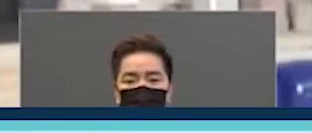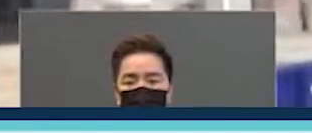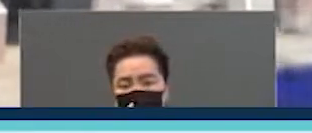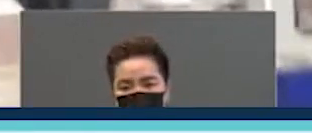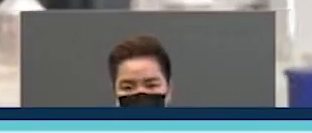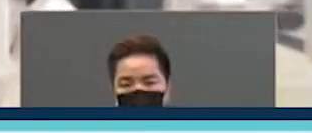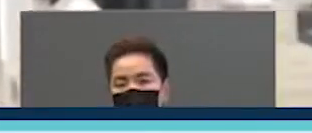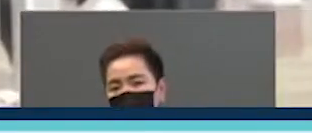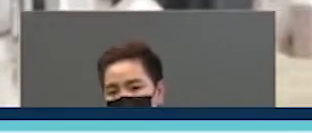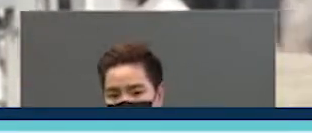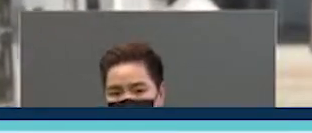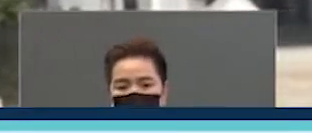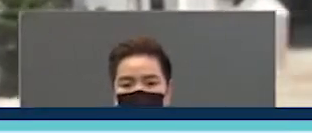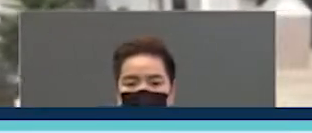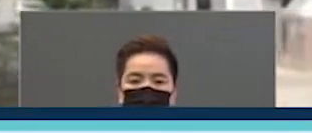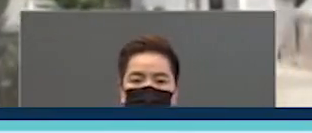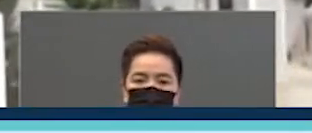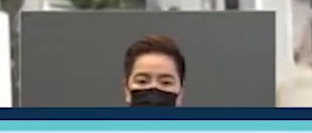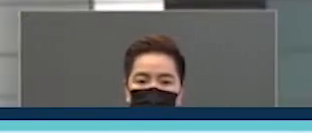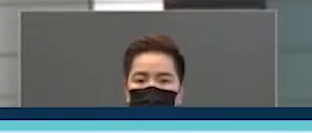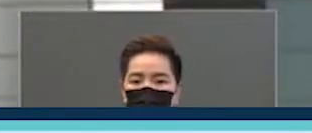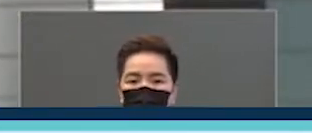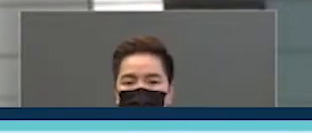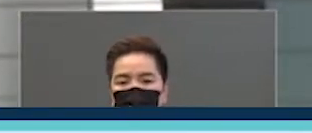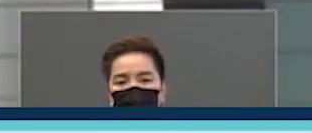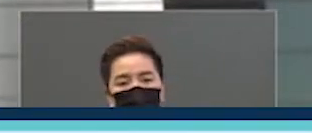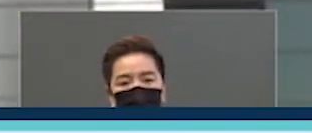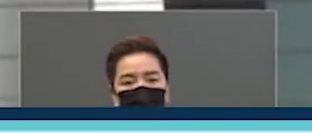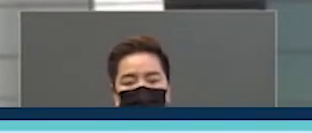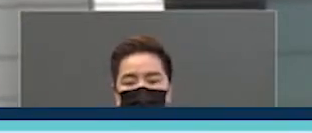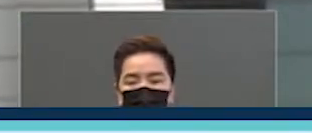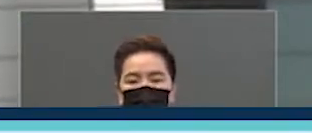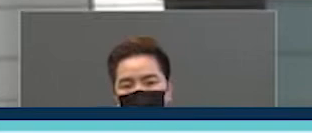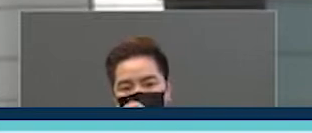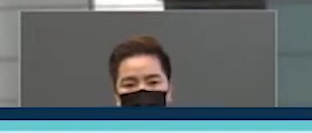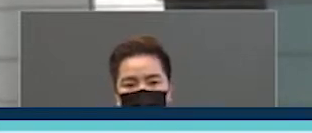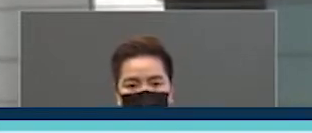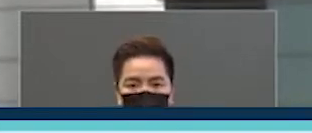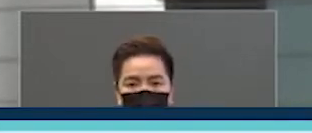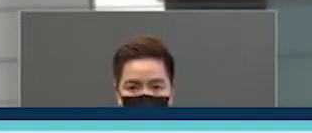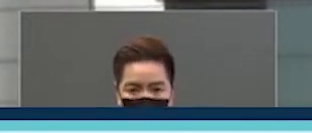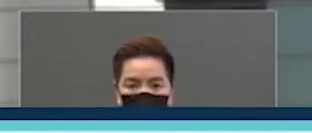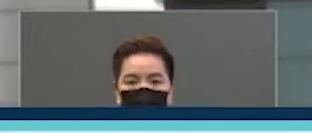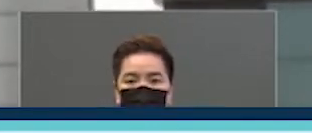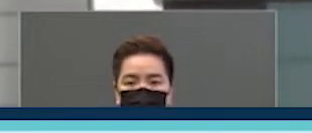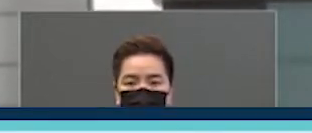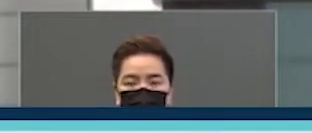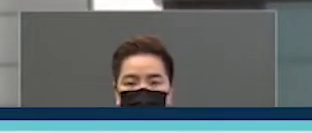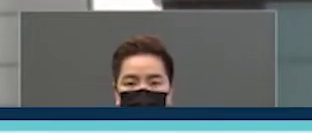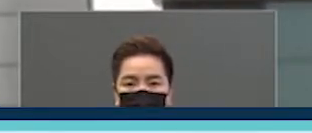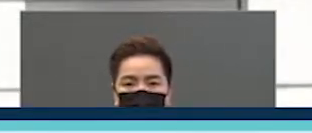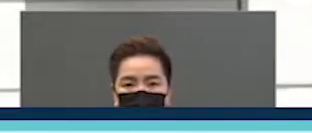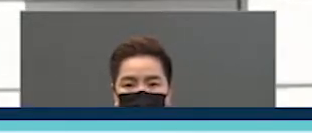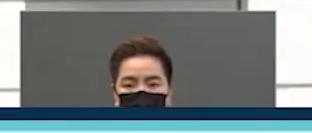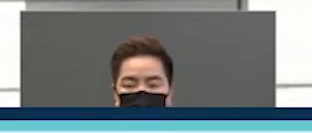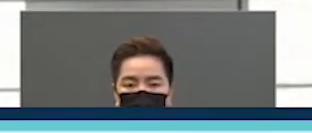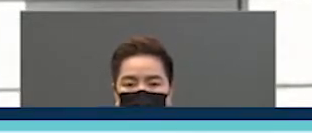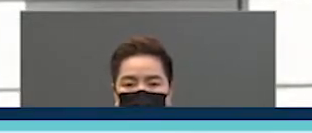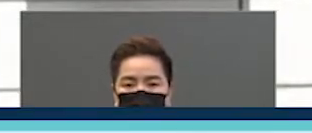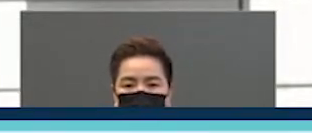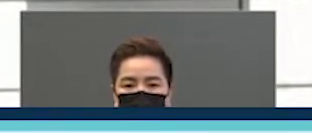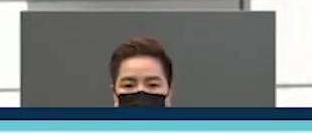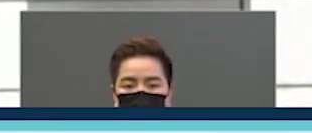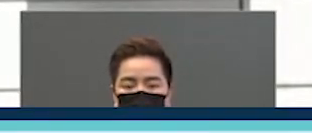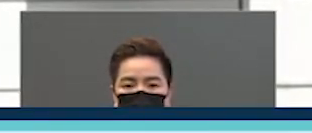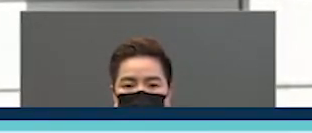ตัวเองมากขึ้นสำหรับราคาชนที่สนใจสอบถามรายละเอียดเพิ่มเติมได้ที่ธอสทุกสาขาทั่วประเทศหรือที่